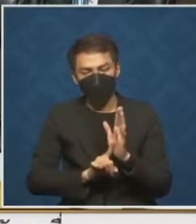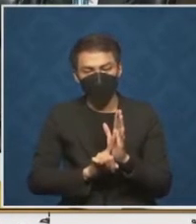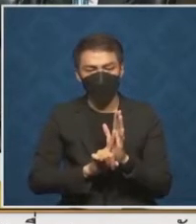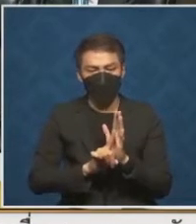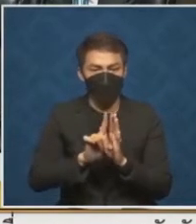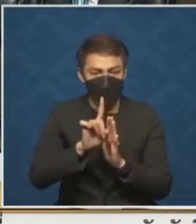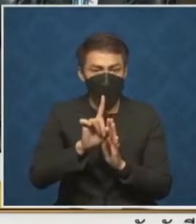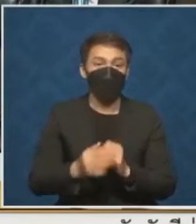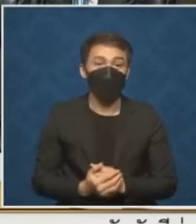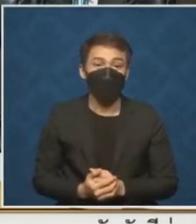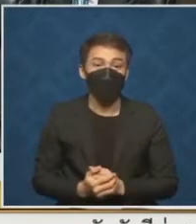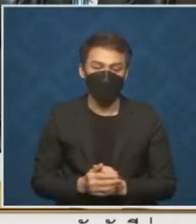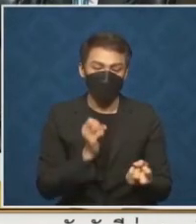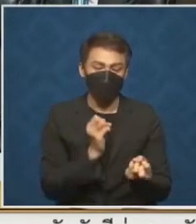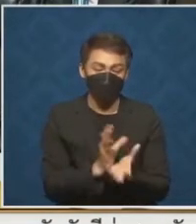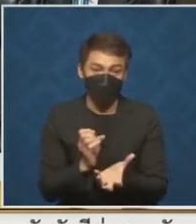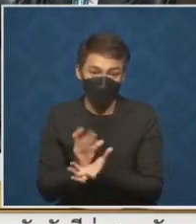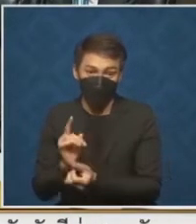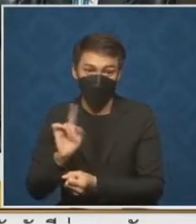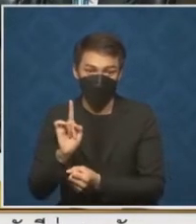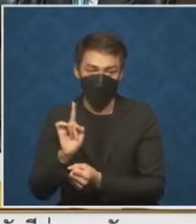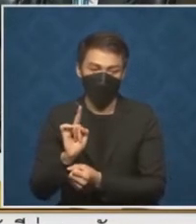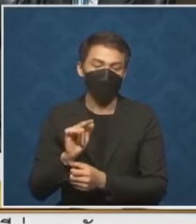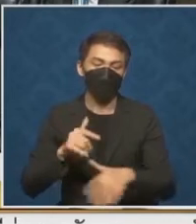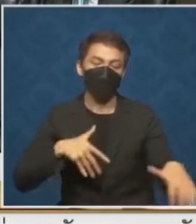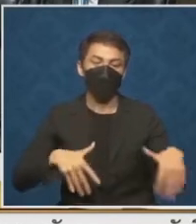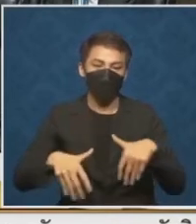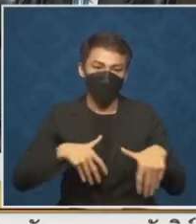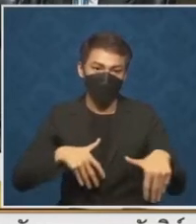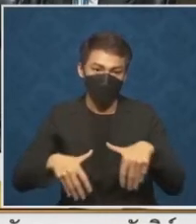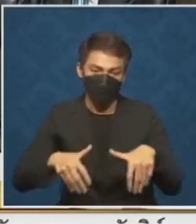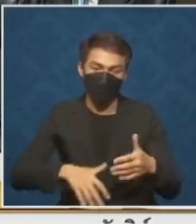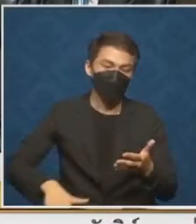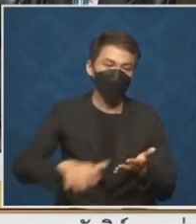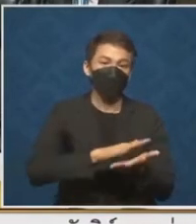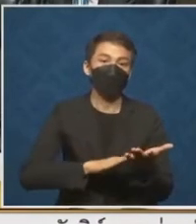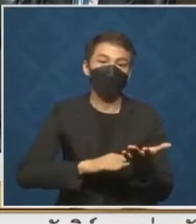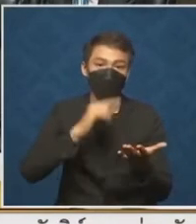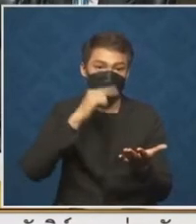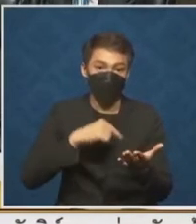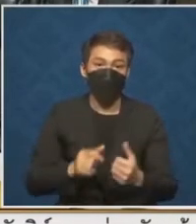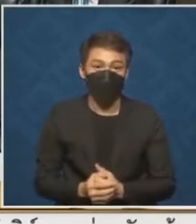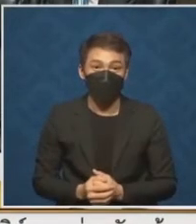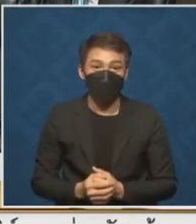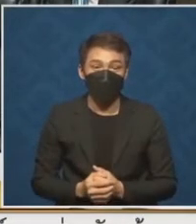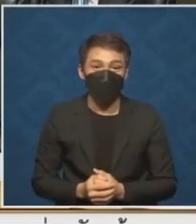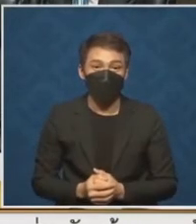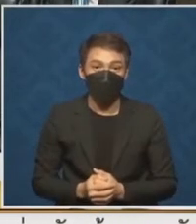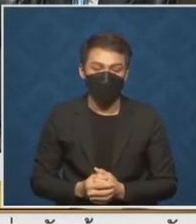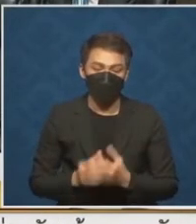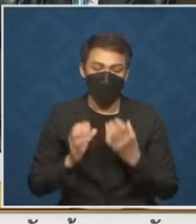ชนทั่วประเทศซึ่งรัฐบาลยังไม่มีรายการที่จะควบคุมและแก้ปัญหาดังกล่าวอย่างมี